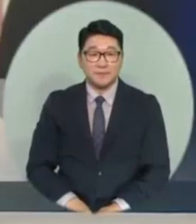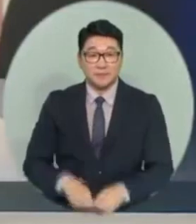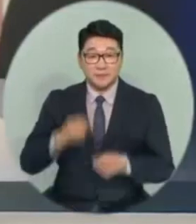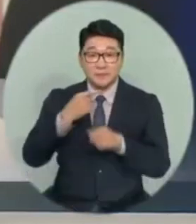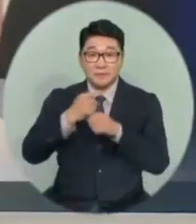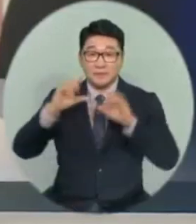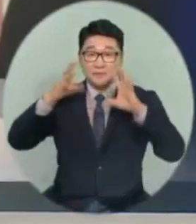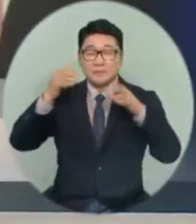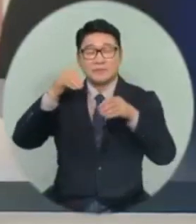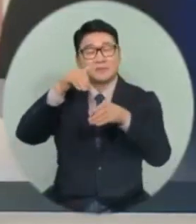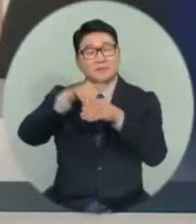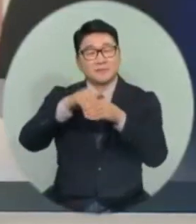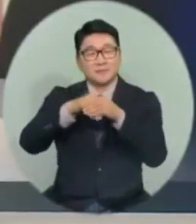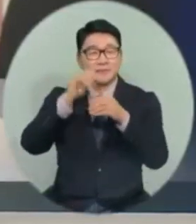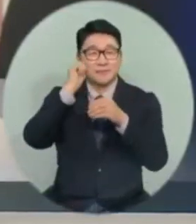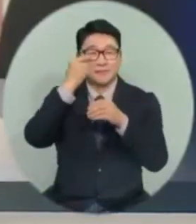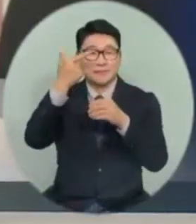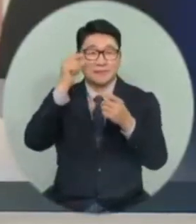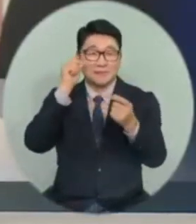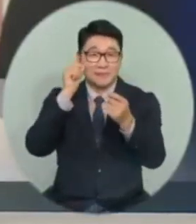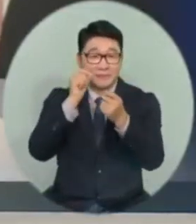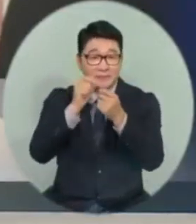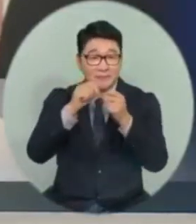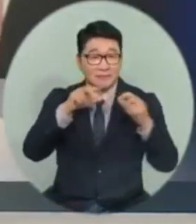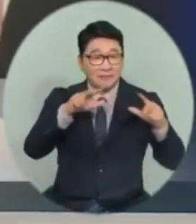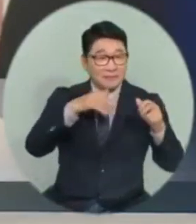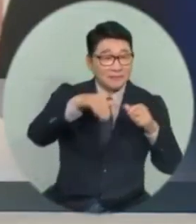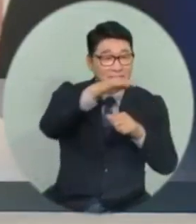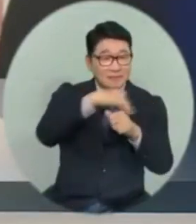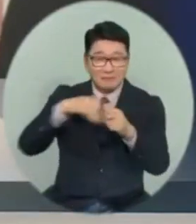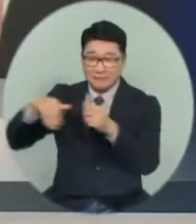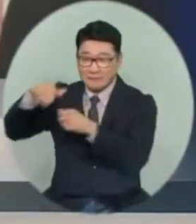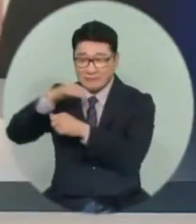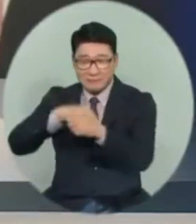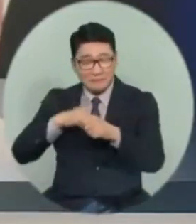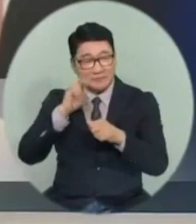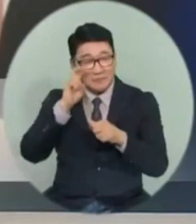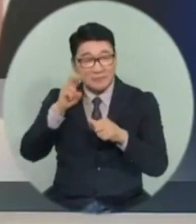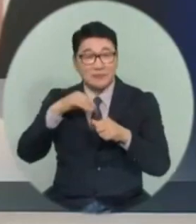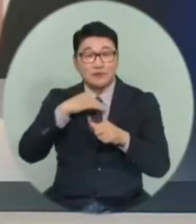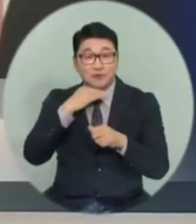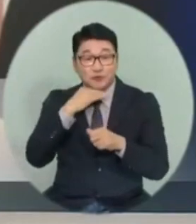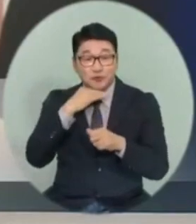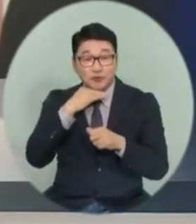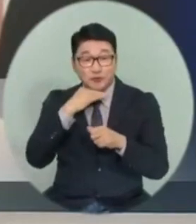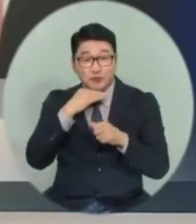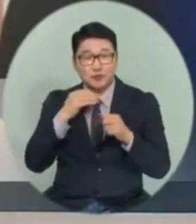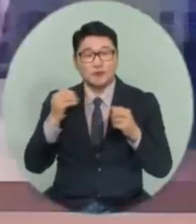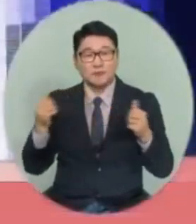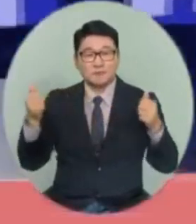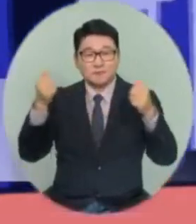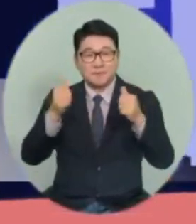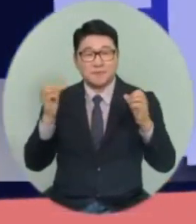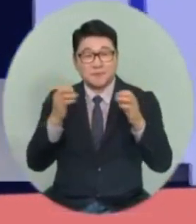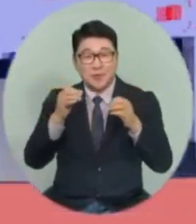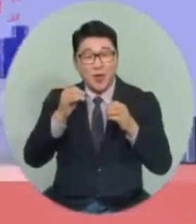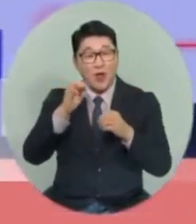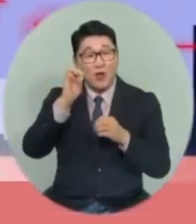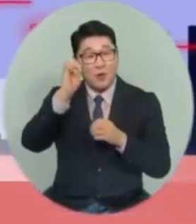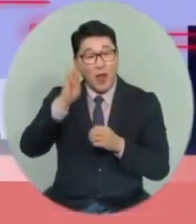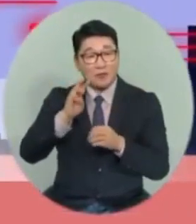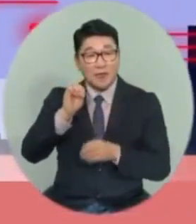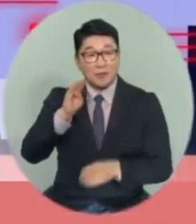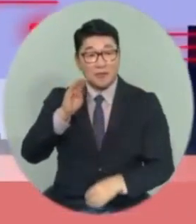내년 총선을 6개월 앞두고 향후 전국을 전망해 보는 여야 토론이 잠시 뒤 생방송됩니다 광주 NBC n